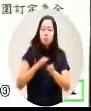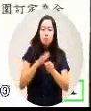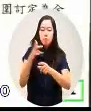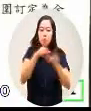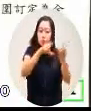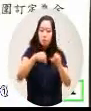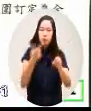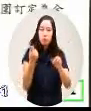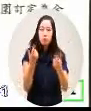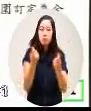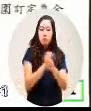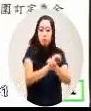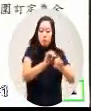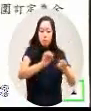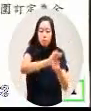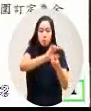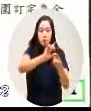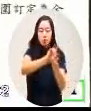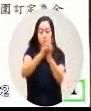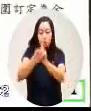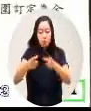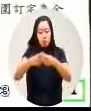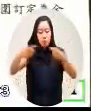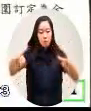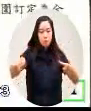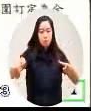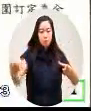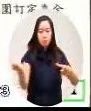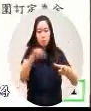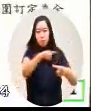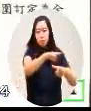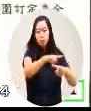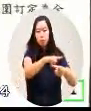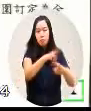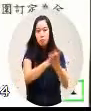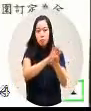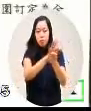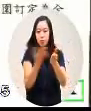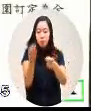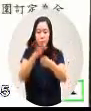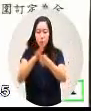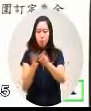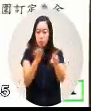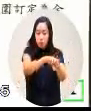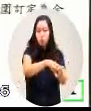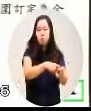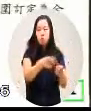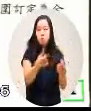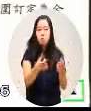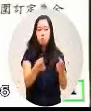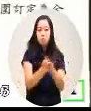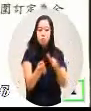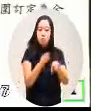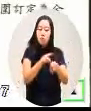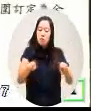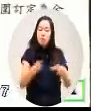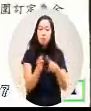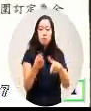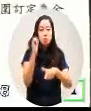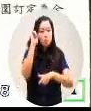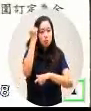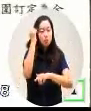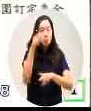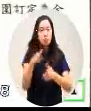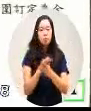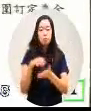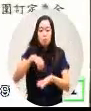将农机移转的范围比照农机奖励的范围，才符合公平公益之精神啦哈。建议啦，就讲按